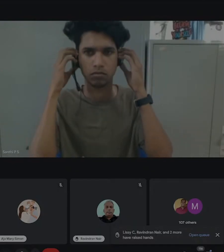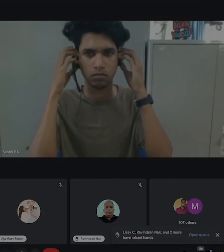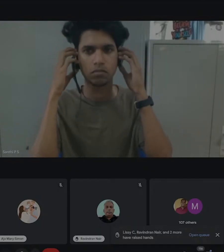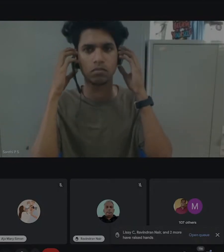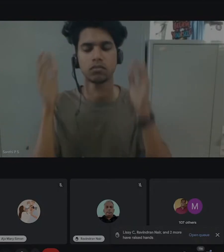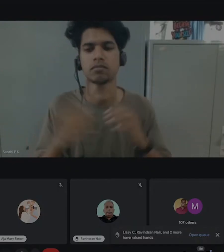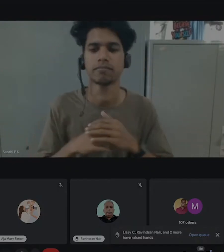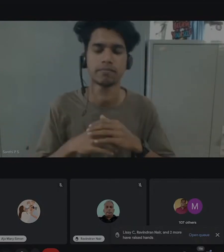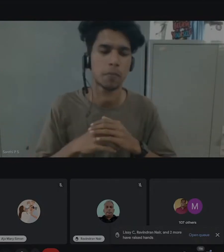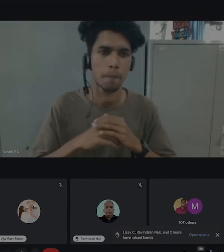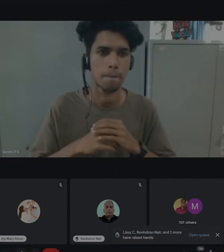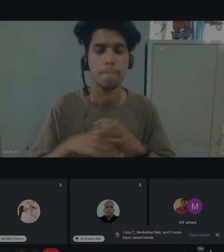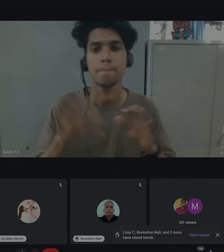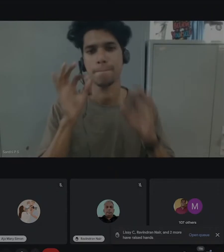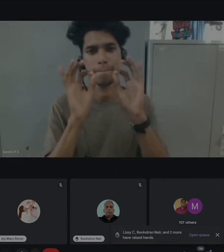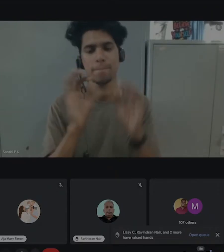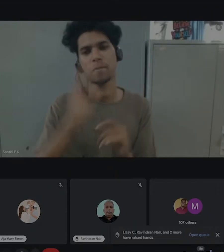ഹലോ,